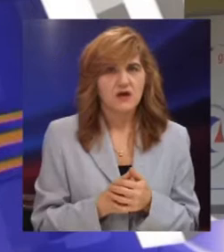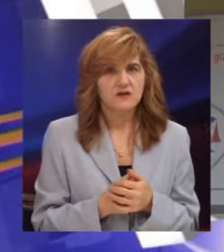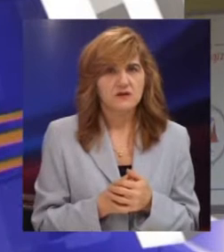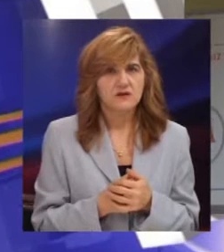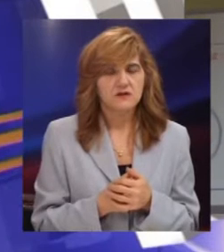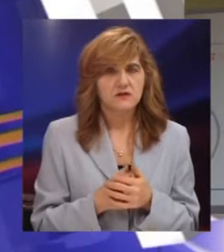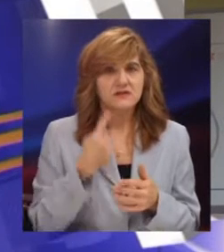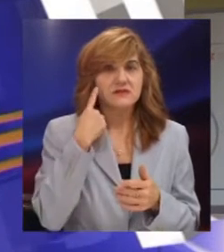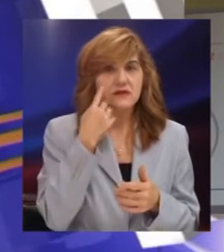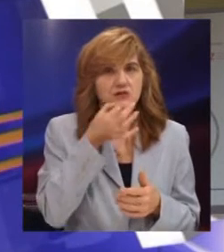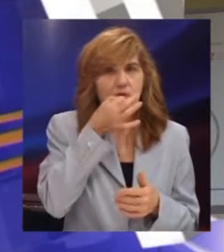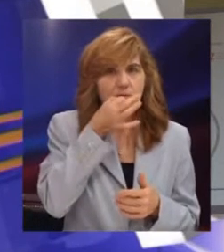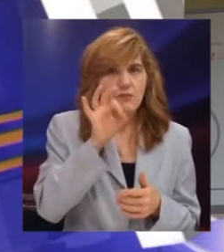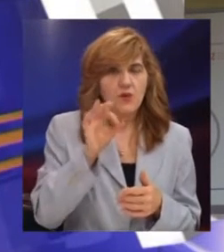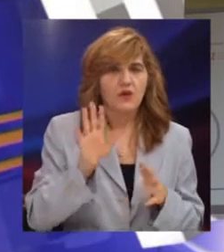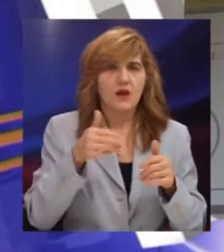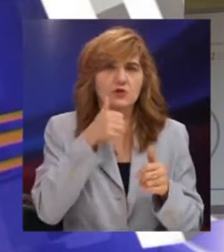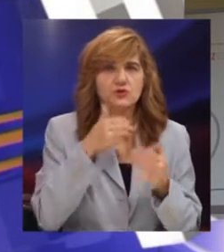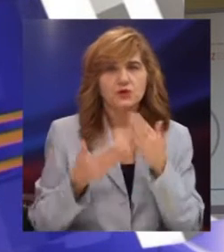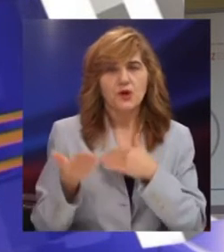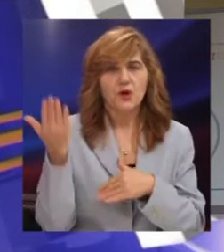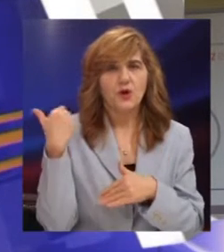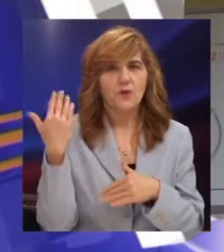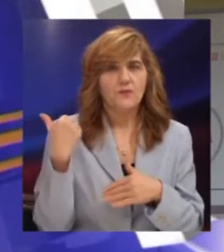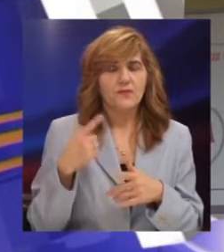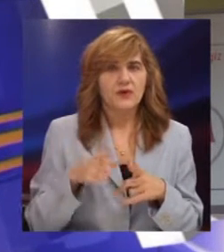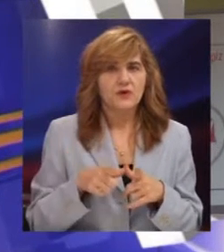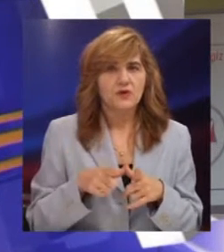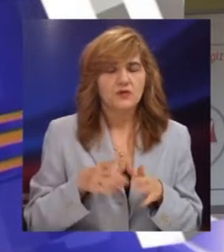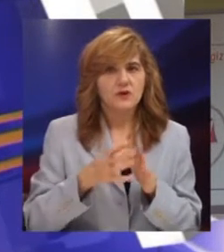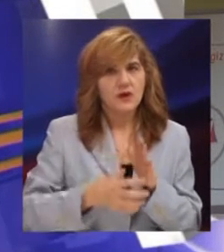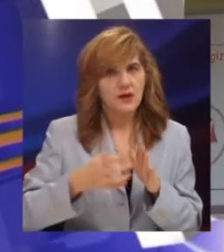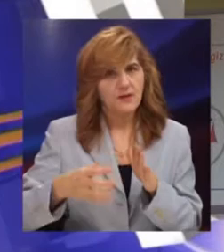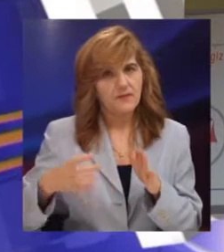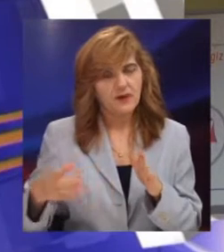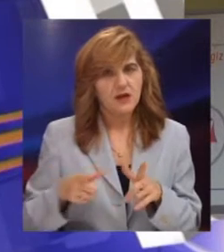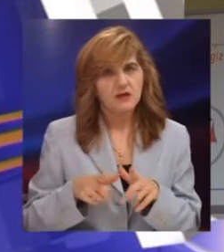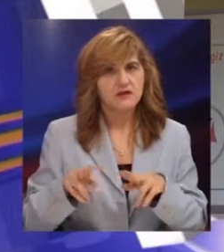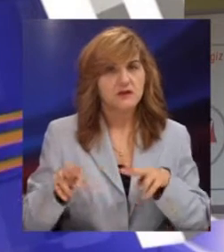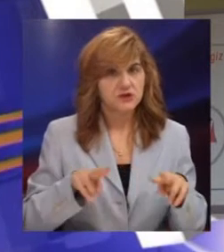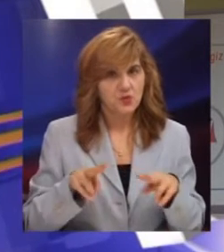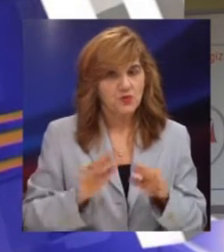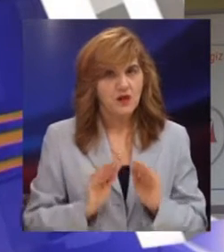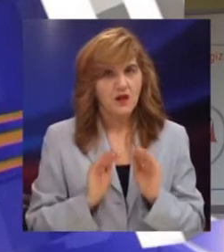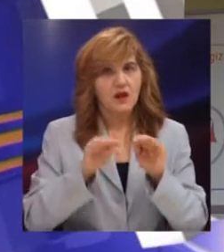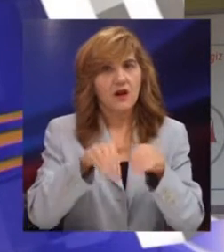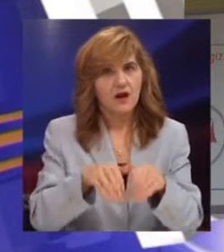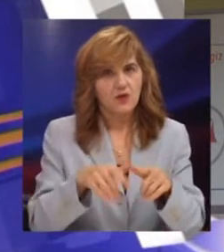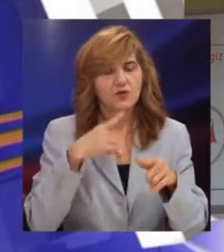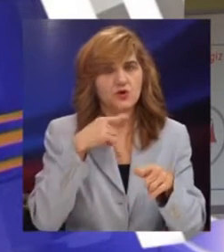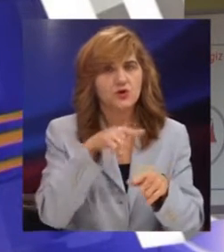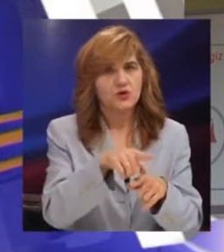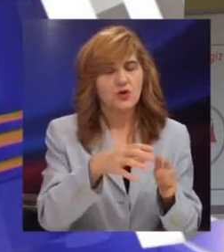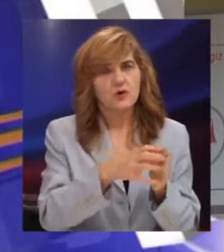izvršitelja značajno bolji nego što su bili u prethodnom periodu rezultati suda i nakon toga je